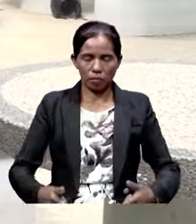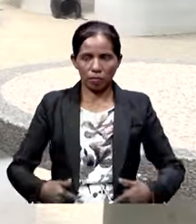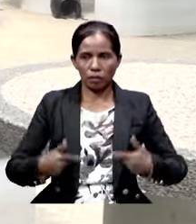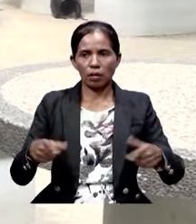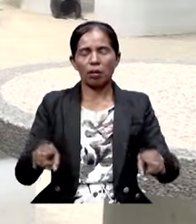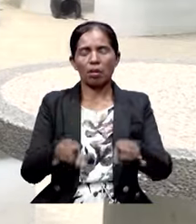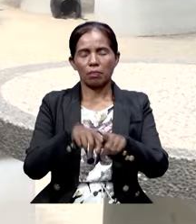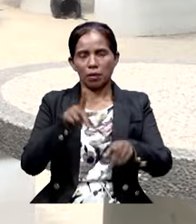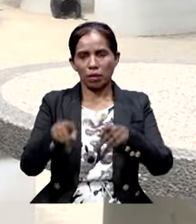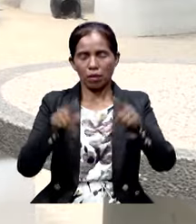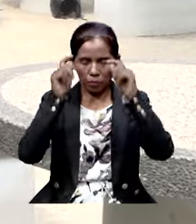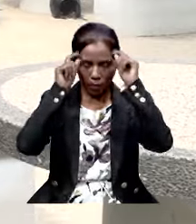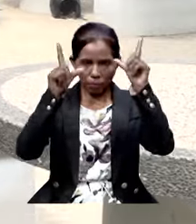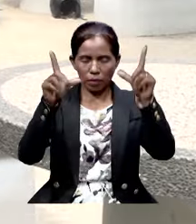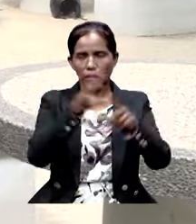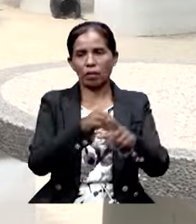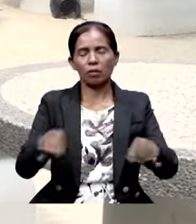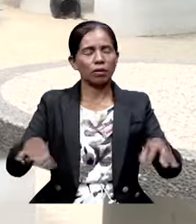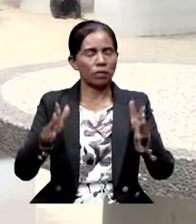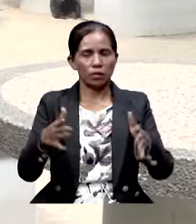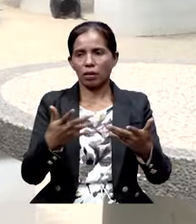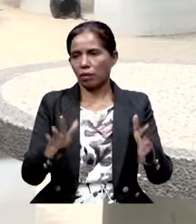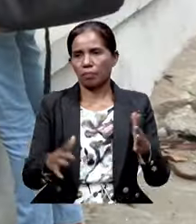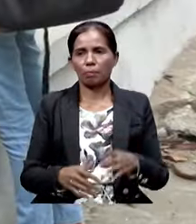ndar sida dang ida kampu travailu minus tebe tebes